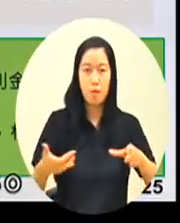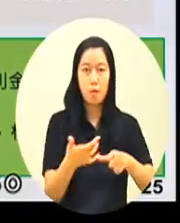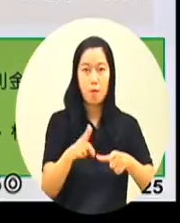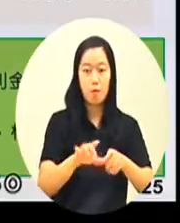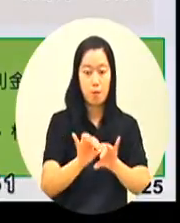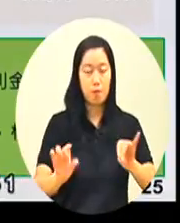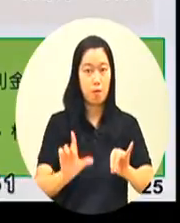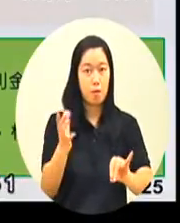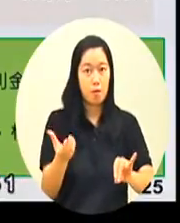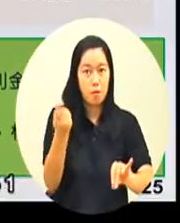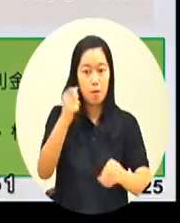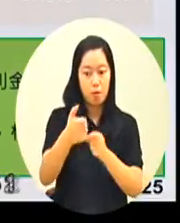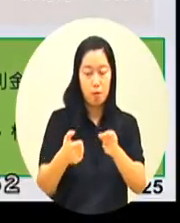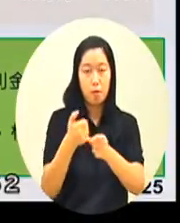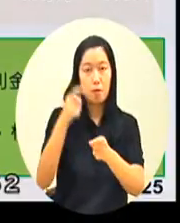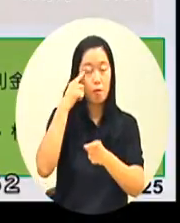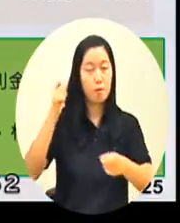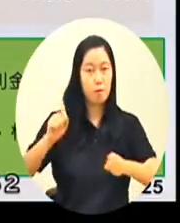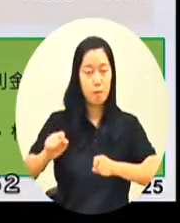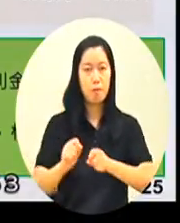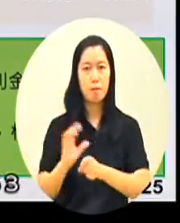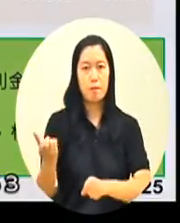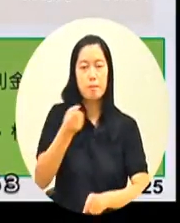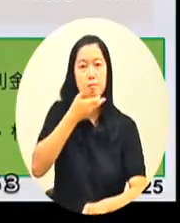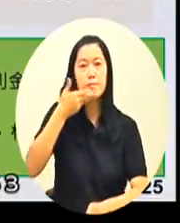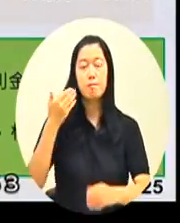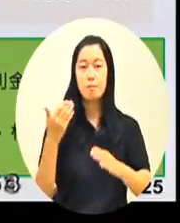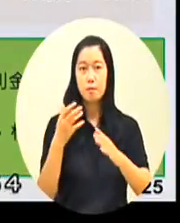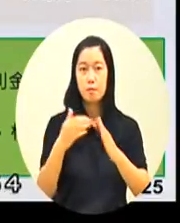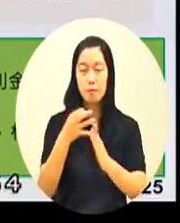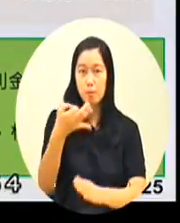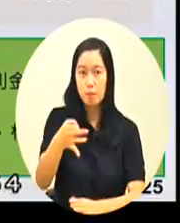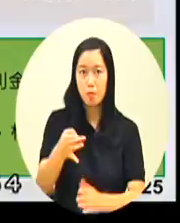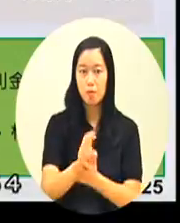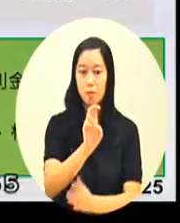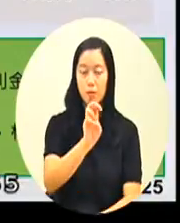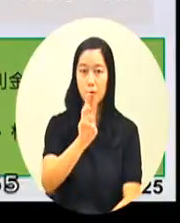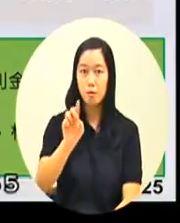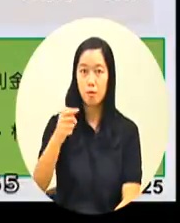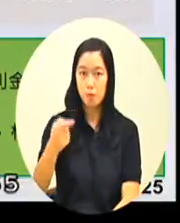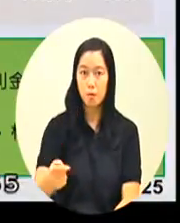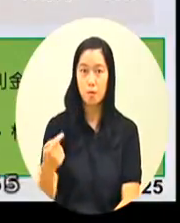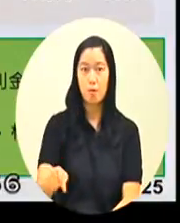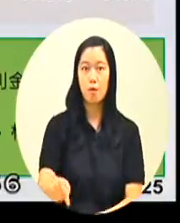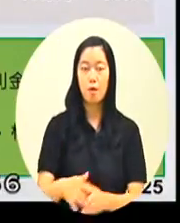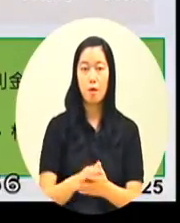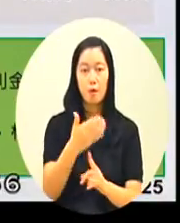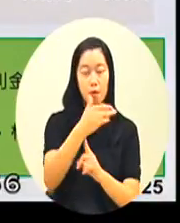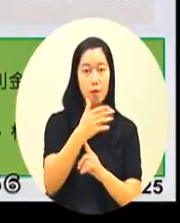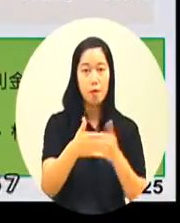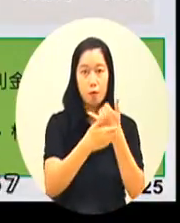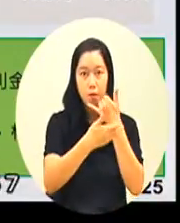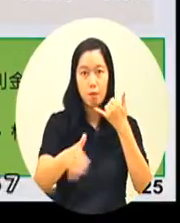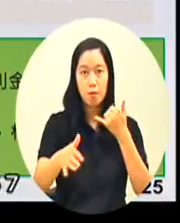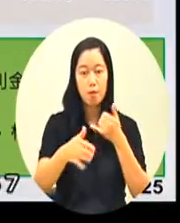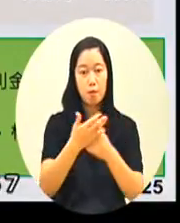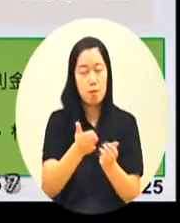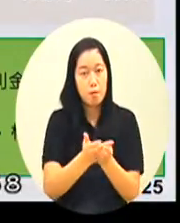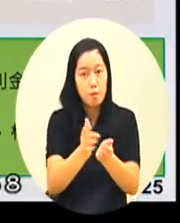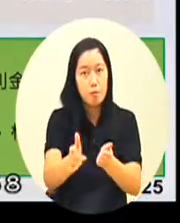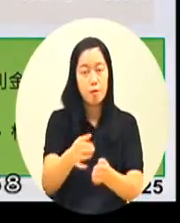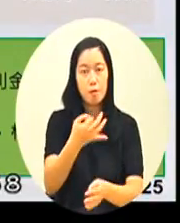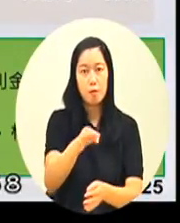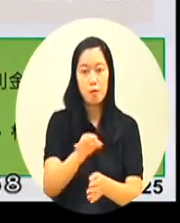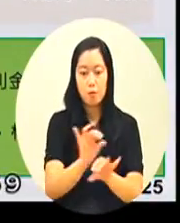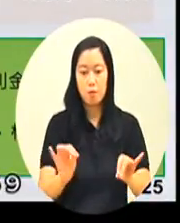案是50年的案，权利金有 23.7 亿元。另外还有旗津沙滩度假馆的旅馆招标地上权